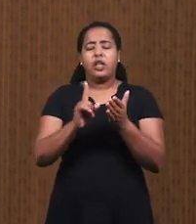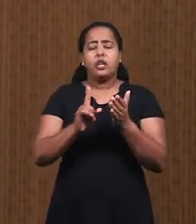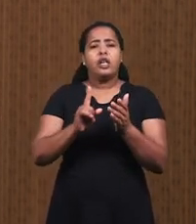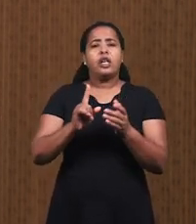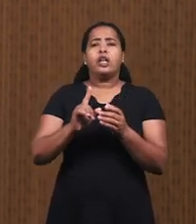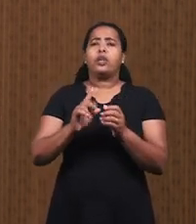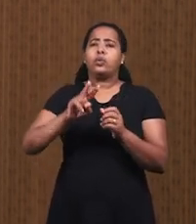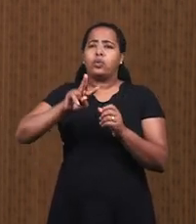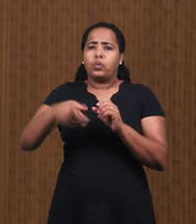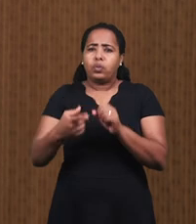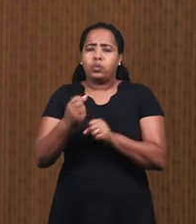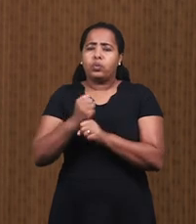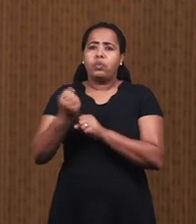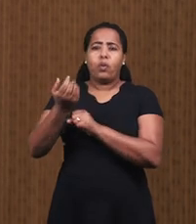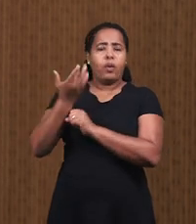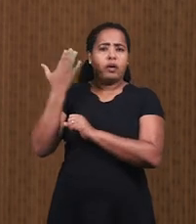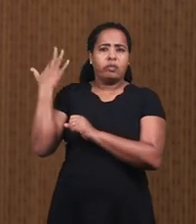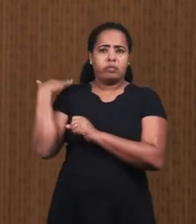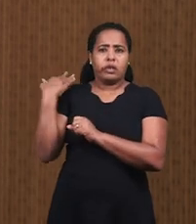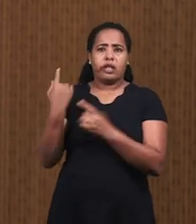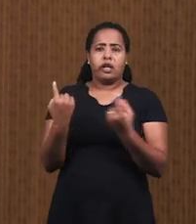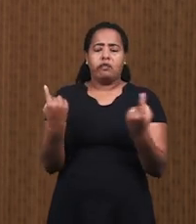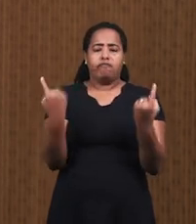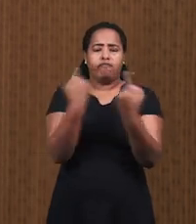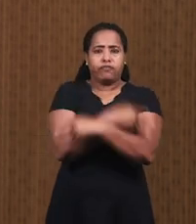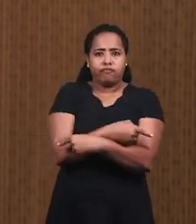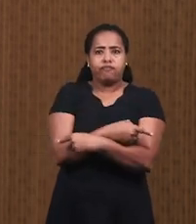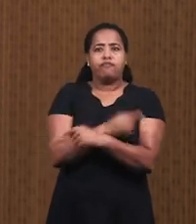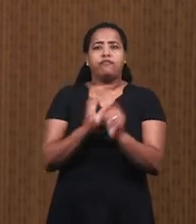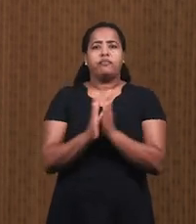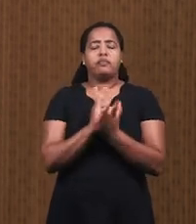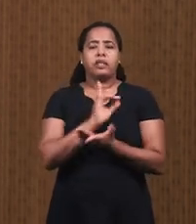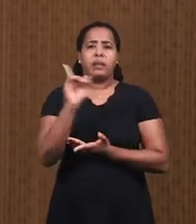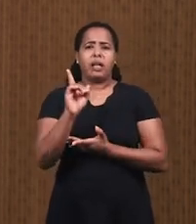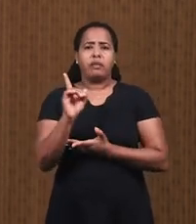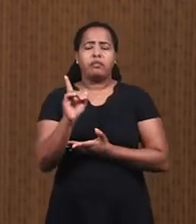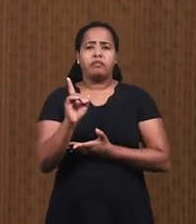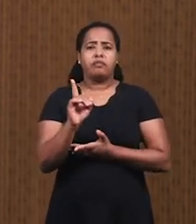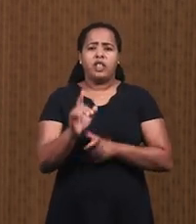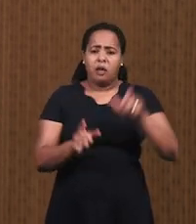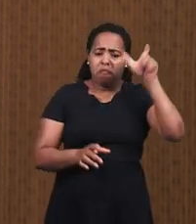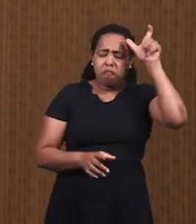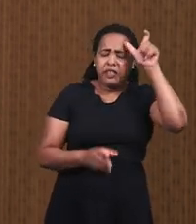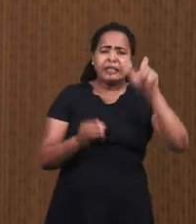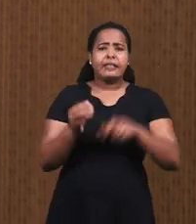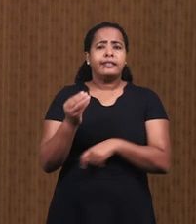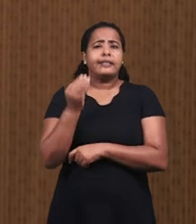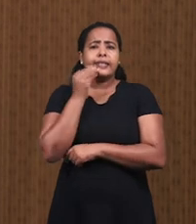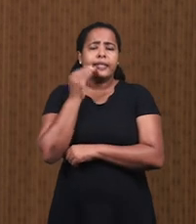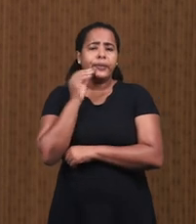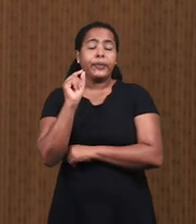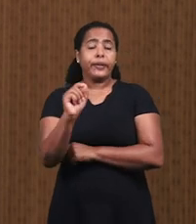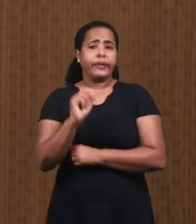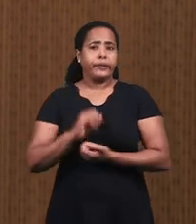изучали это 2 года назад. Какое противостояние было Слову Божьему? Что пытался враг